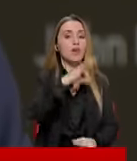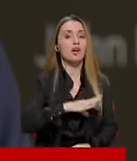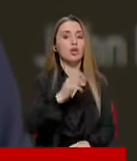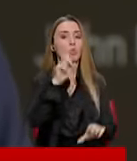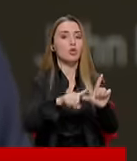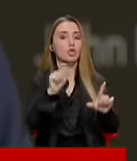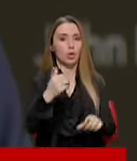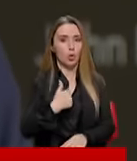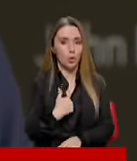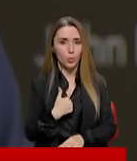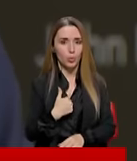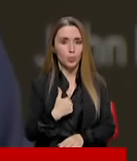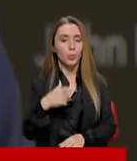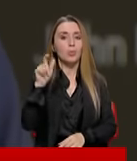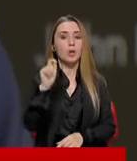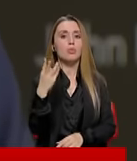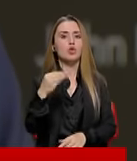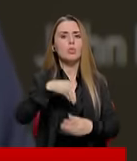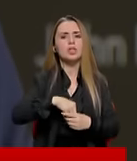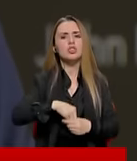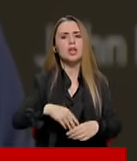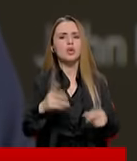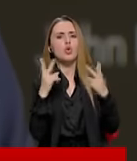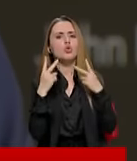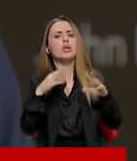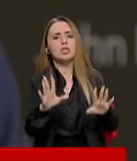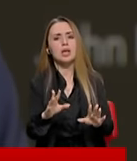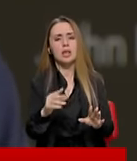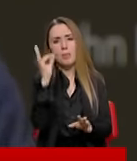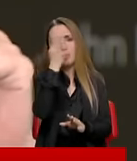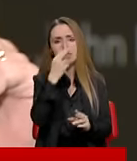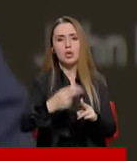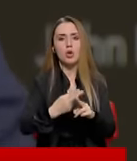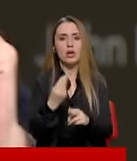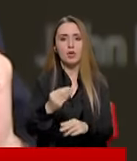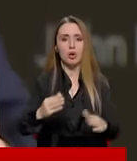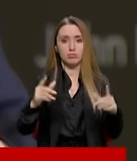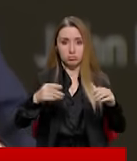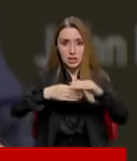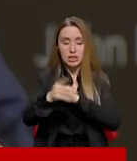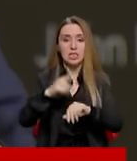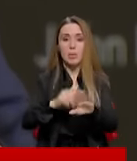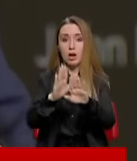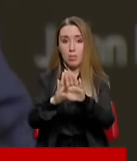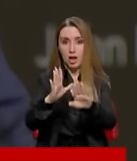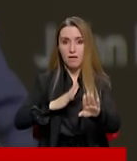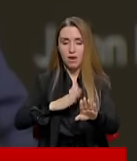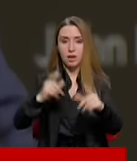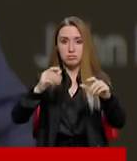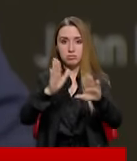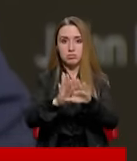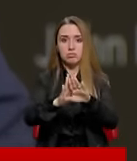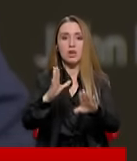projeler yapıyoruz yapmış olmak için değil buna da basit bir örnek veriyorum kente girişte kapılar var Evet yani